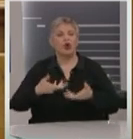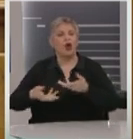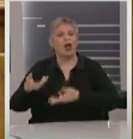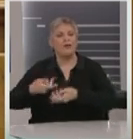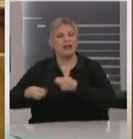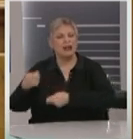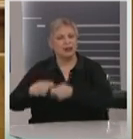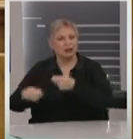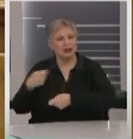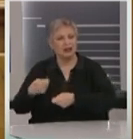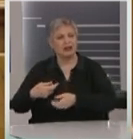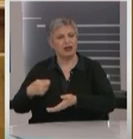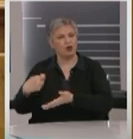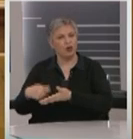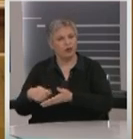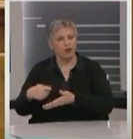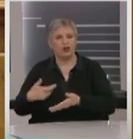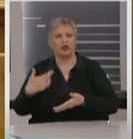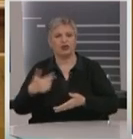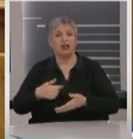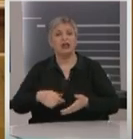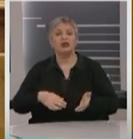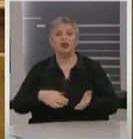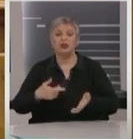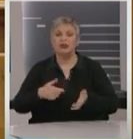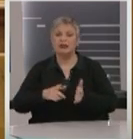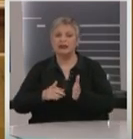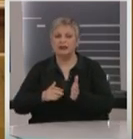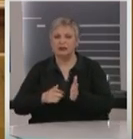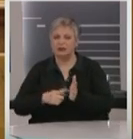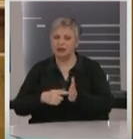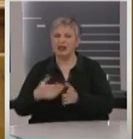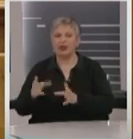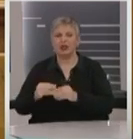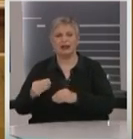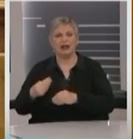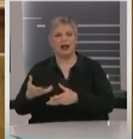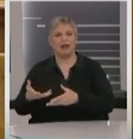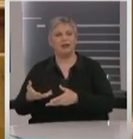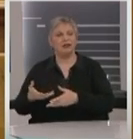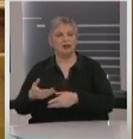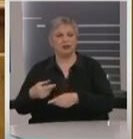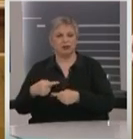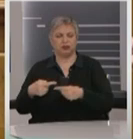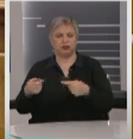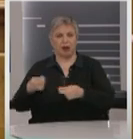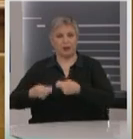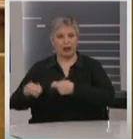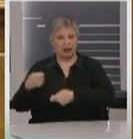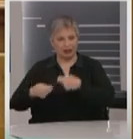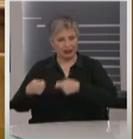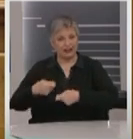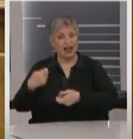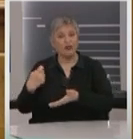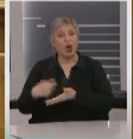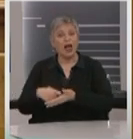Ναι, πράγματι, το γνωρίζουμε. Εμείς δεν καταφέραμε να άρουμε άμεσα αυτά που εσείς όμως φορτώσατε στον